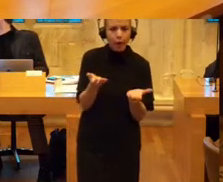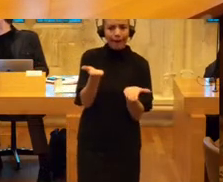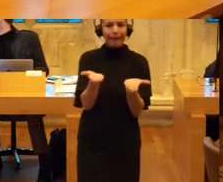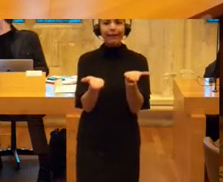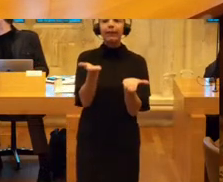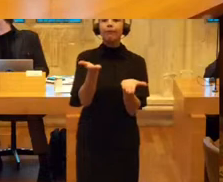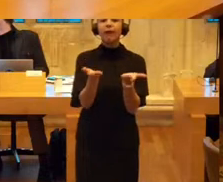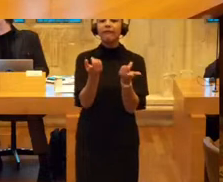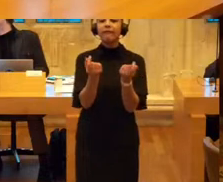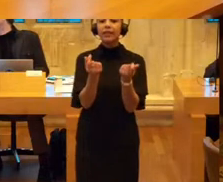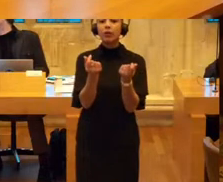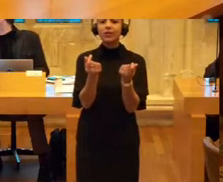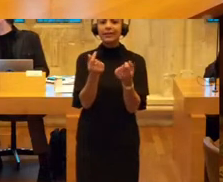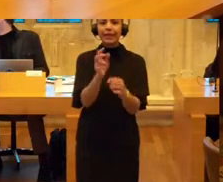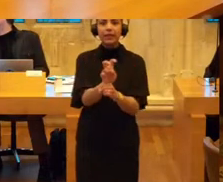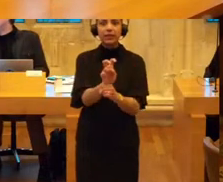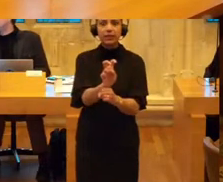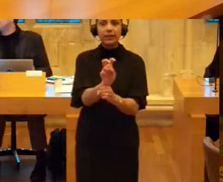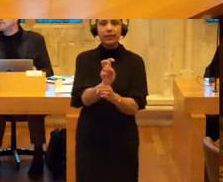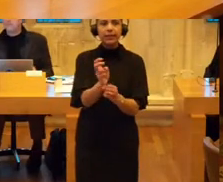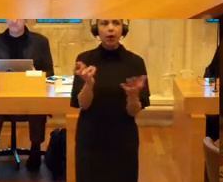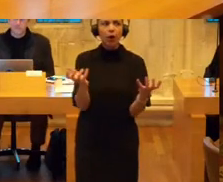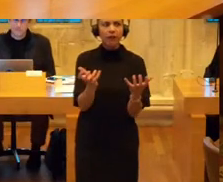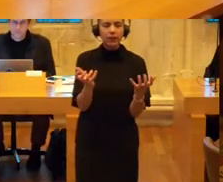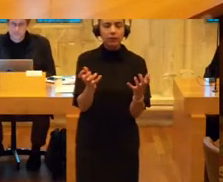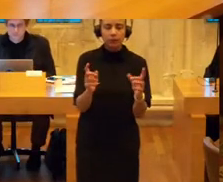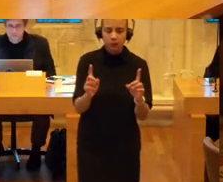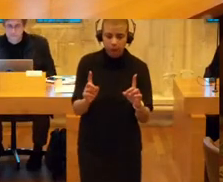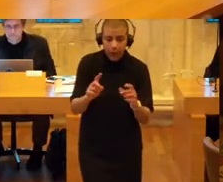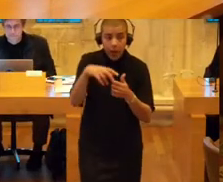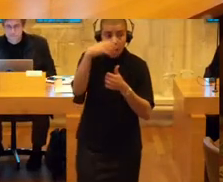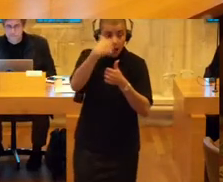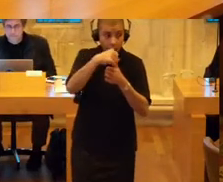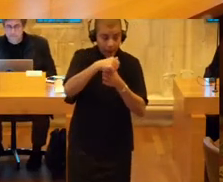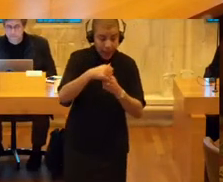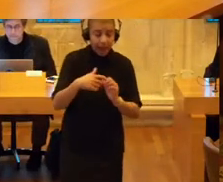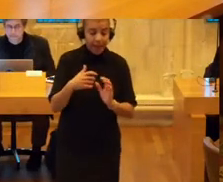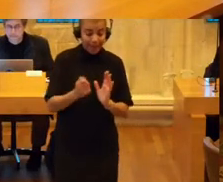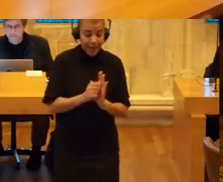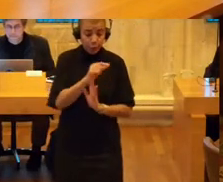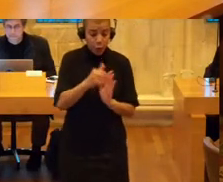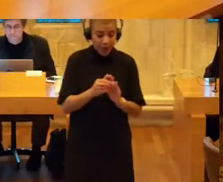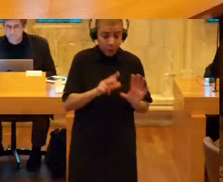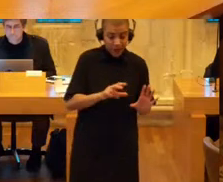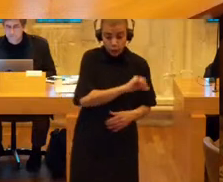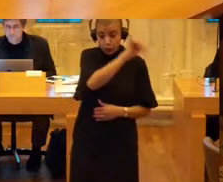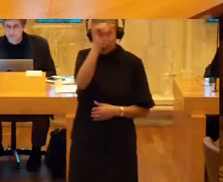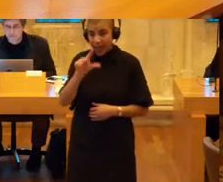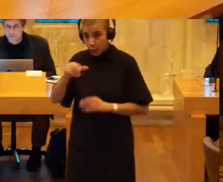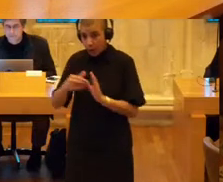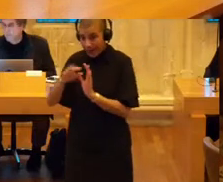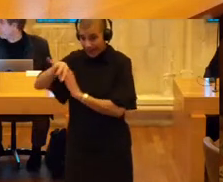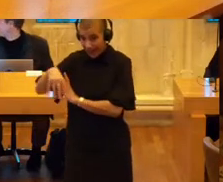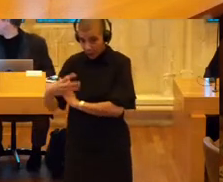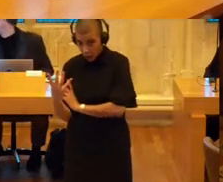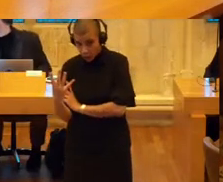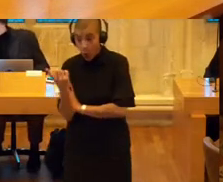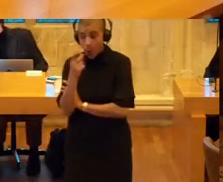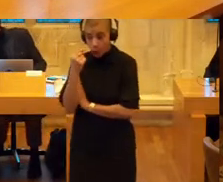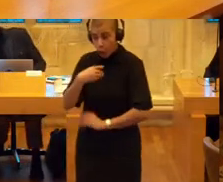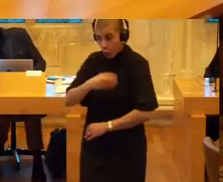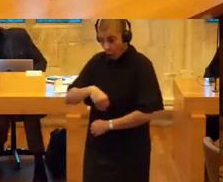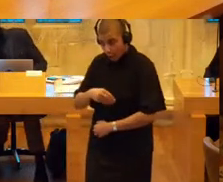Je rappelle l'action de la municipalité entre 2008 et 2014, où M. L'Orphelin,